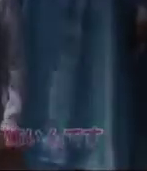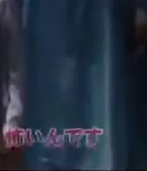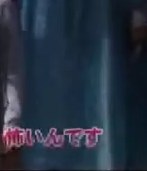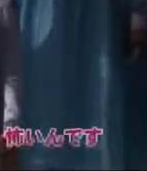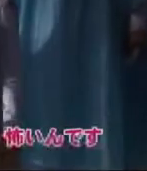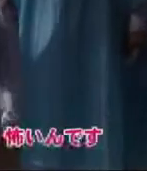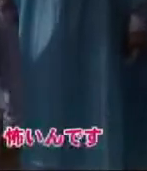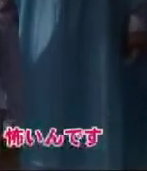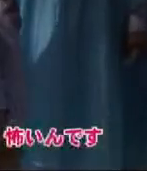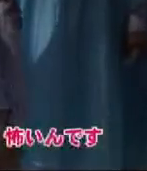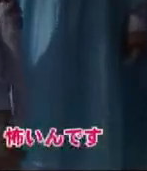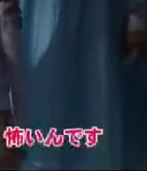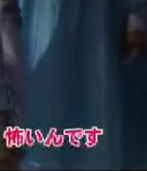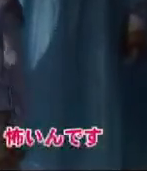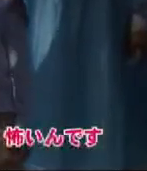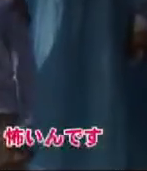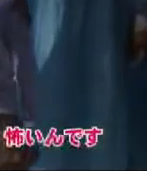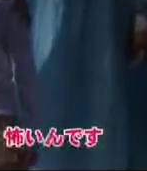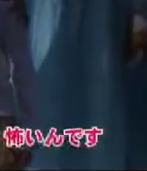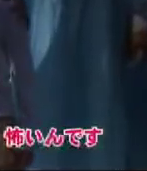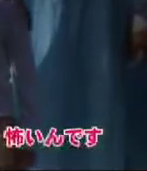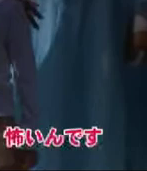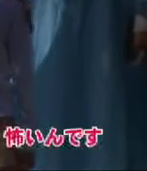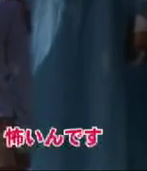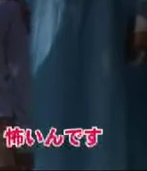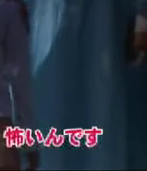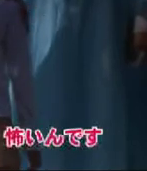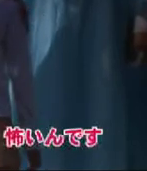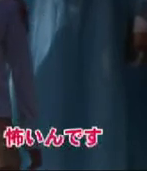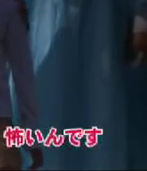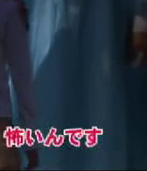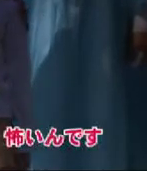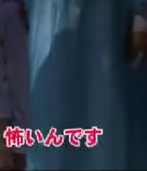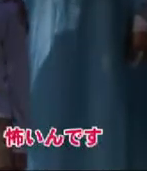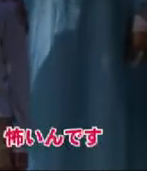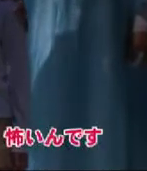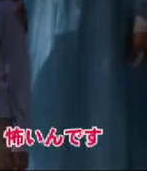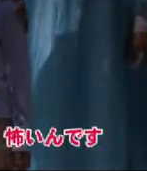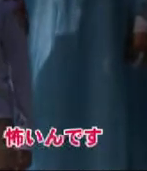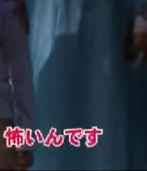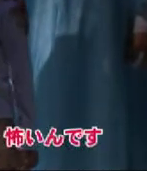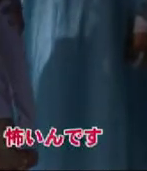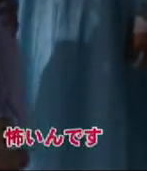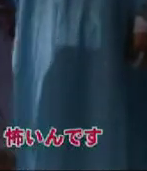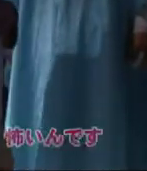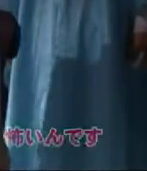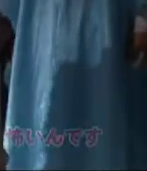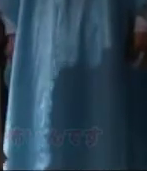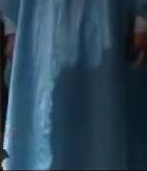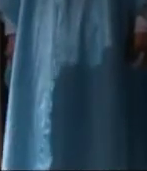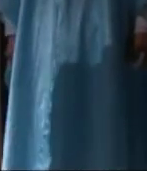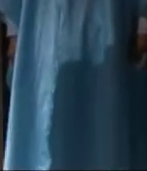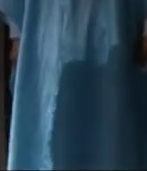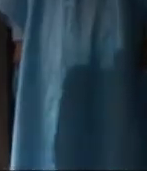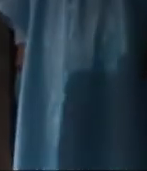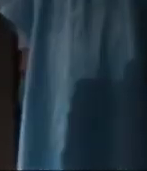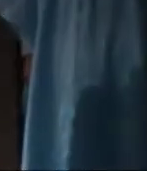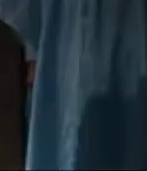そう思うと私は眠れなくなります。怖いんです。